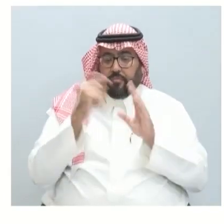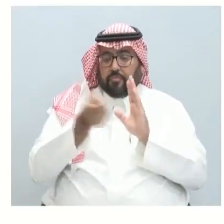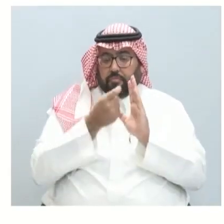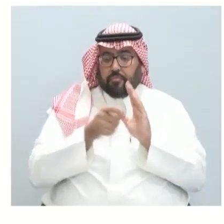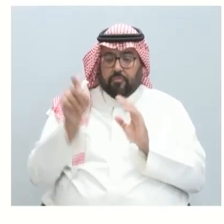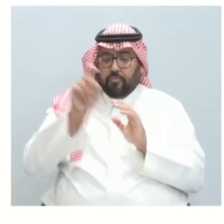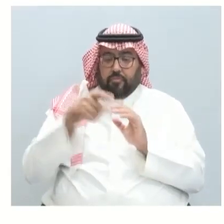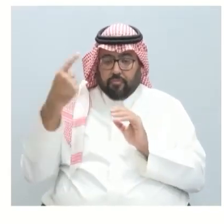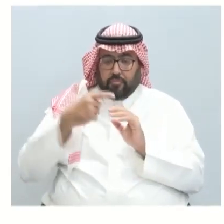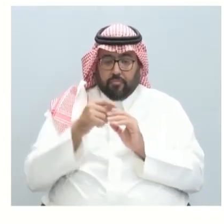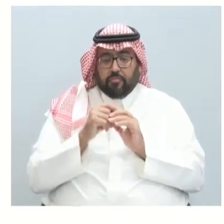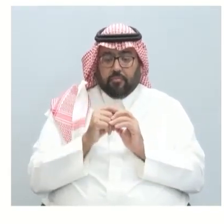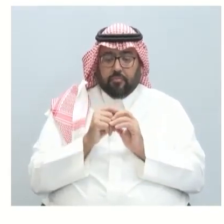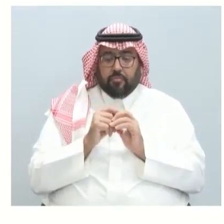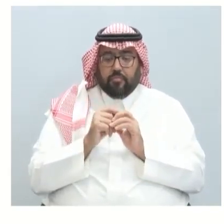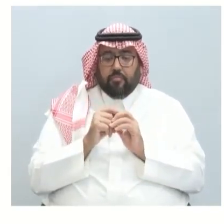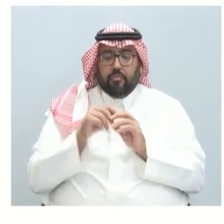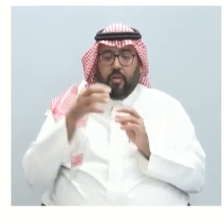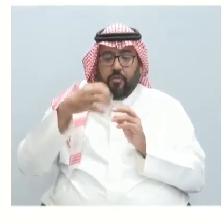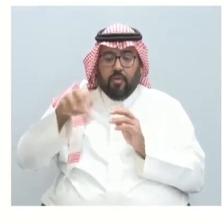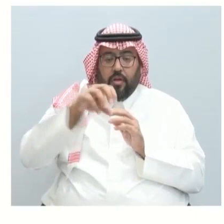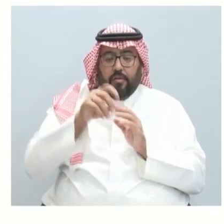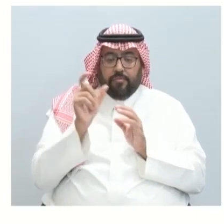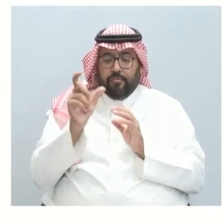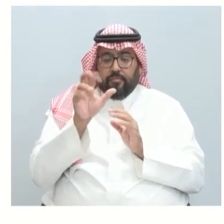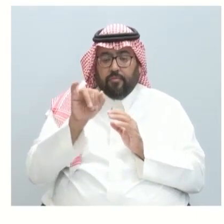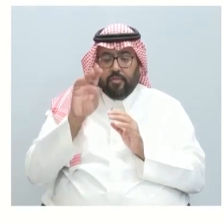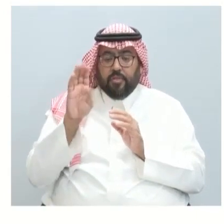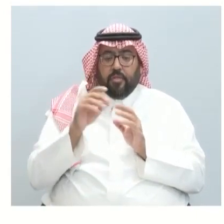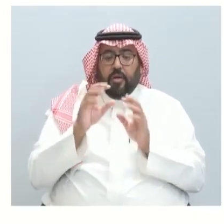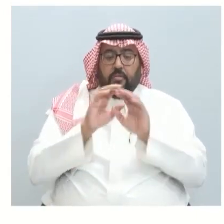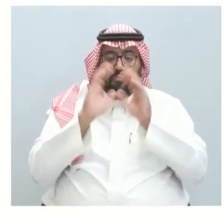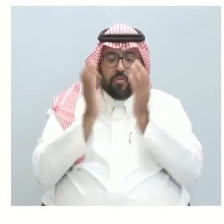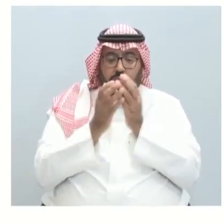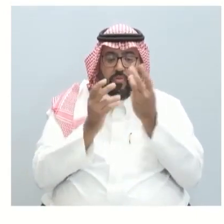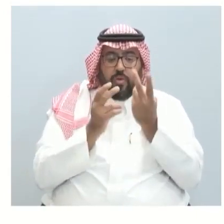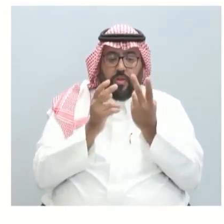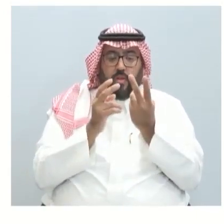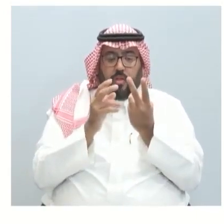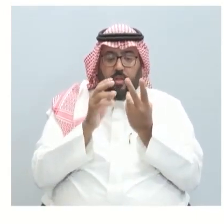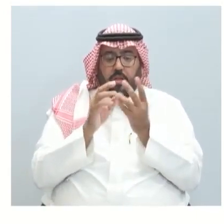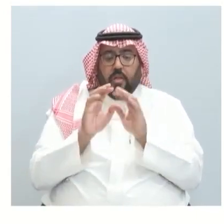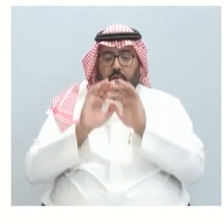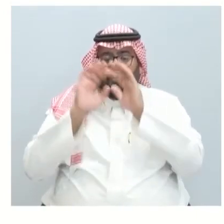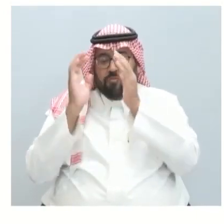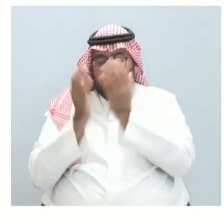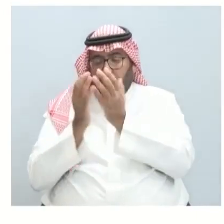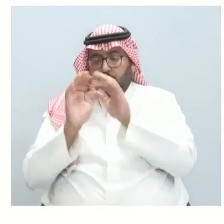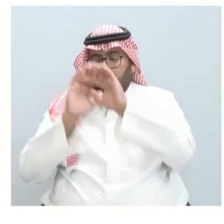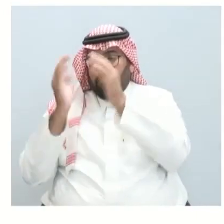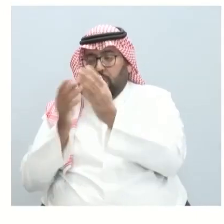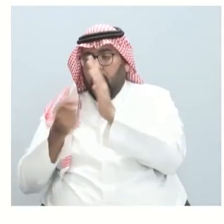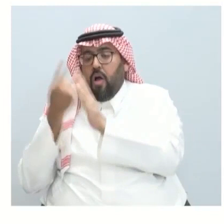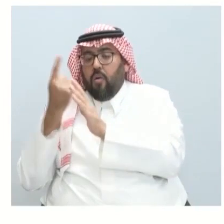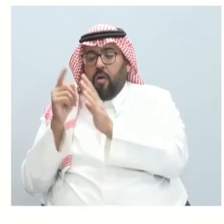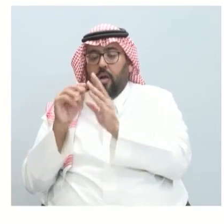السؤال العاشر هنا يقول اصنف المجسمات الى مجموعتين احوط المجموعه الاولى